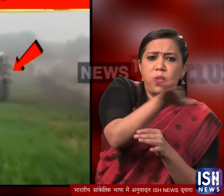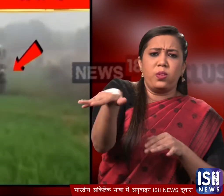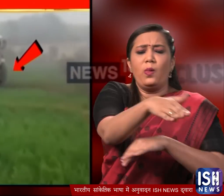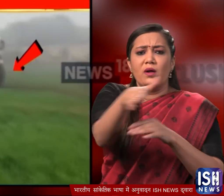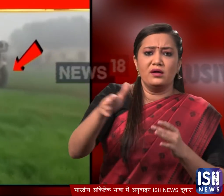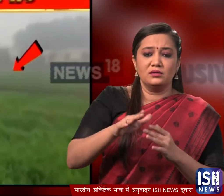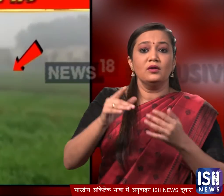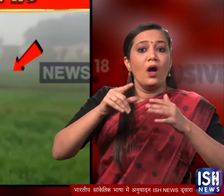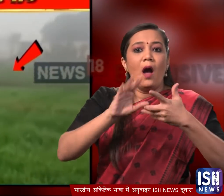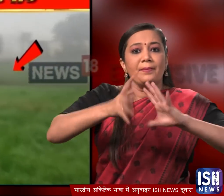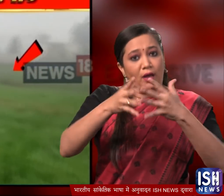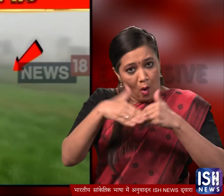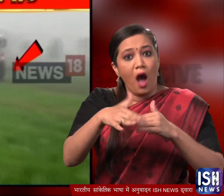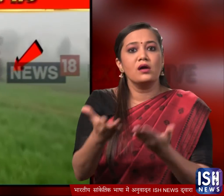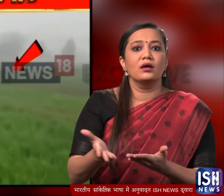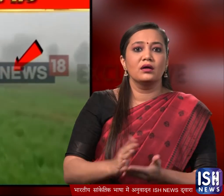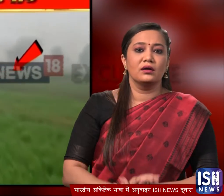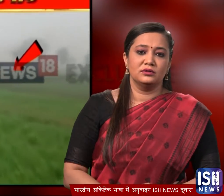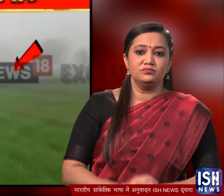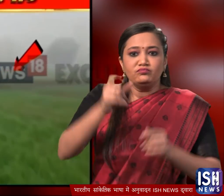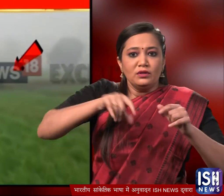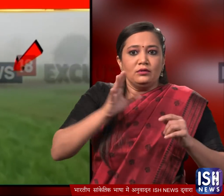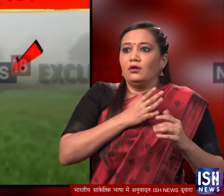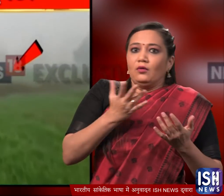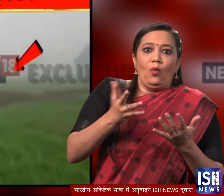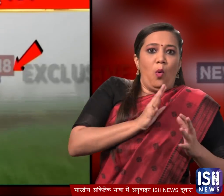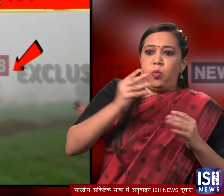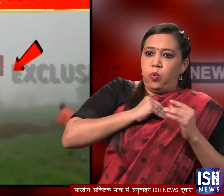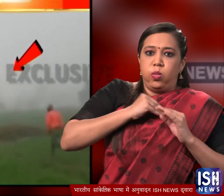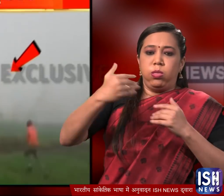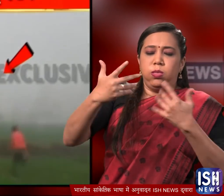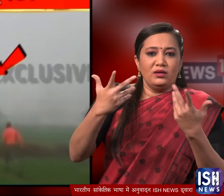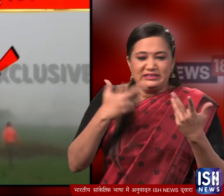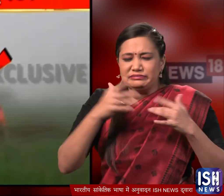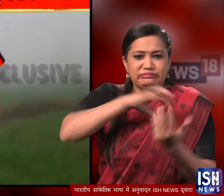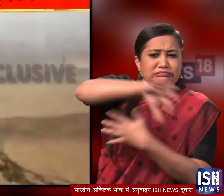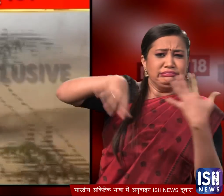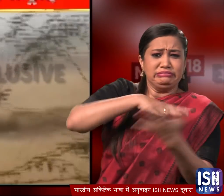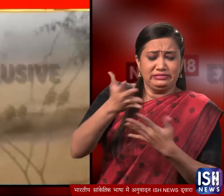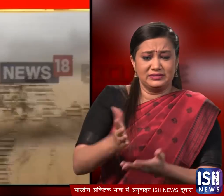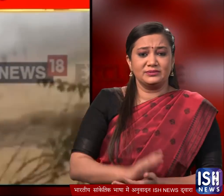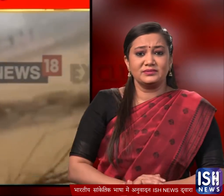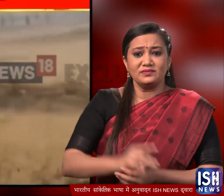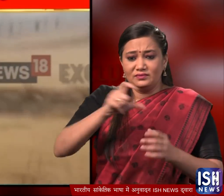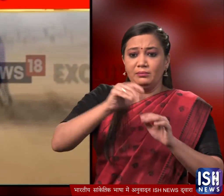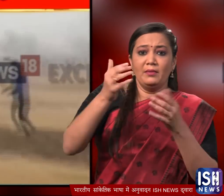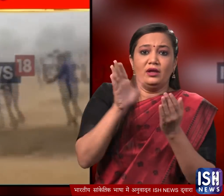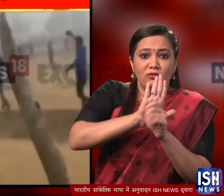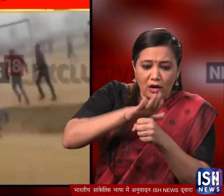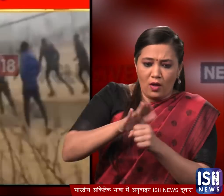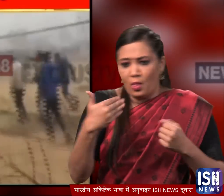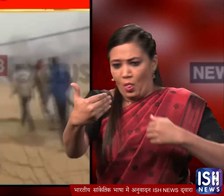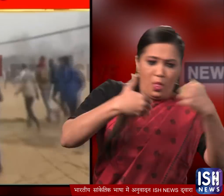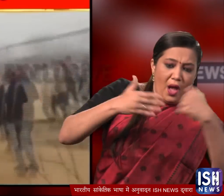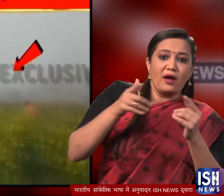इधर उधर भागने लगा, क्योंकि उसका इंजन अभी तक बंद नहीं हुआ था। ये देखकर लोगों की सांसें अटक गईं, उनके बीच अफरा तफरी मच गई। कभी वो